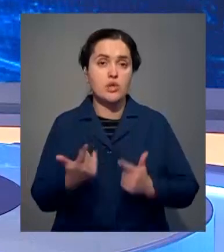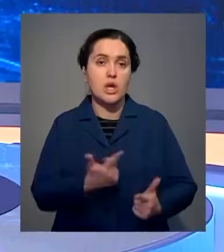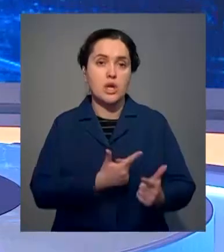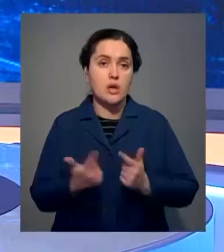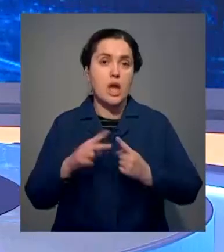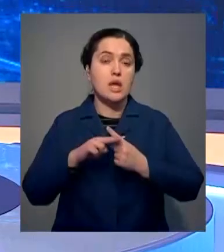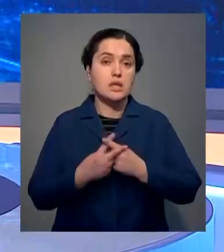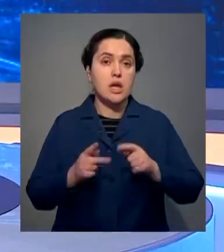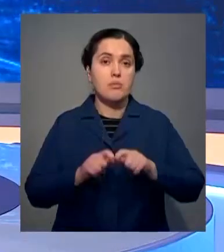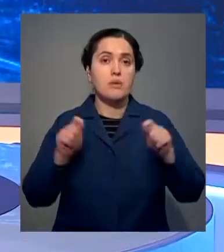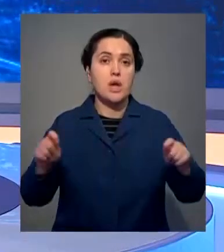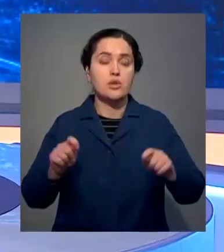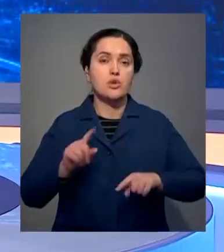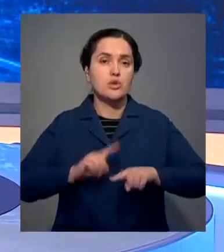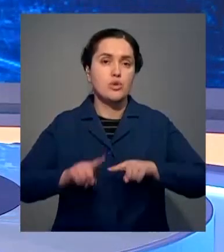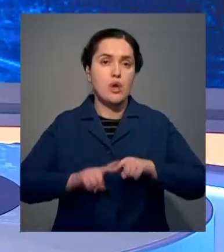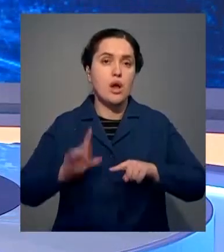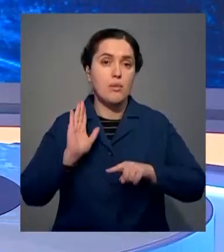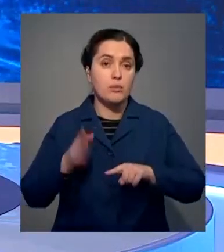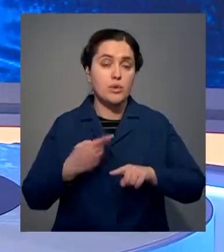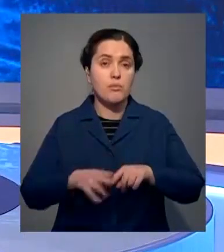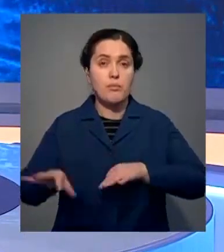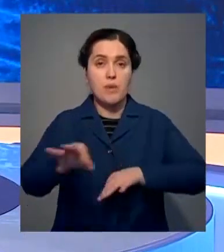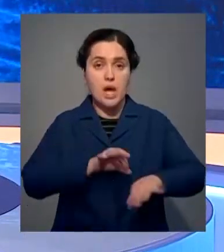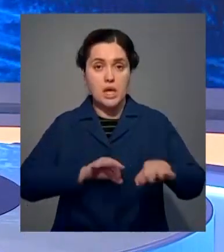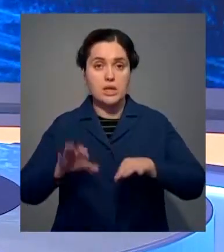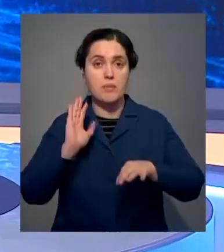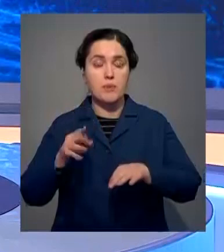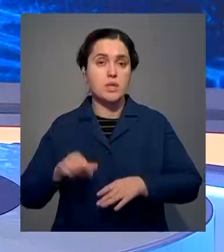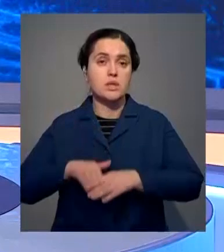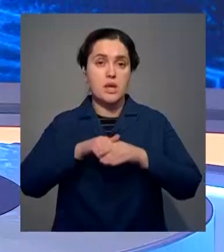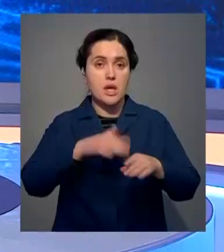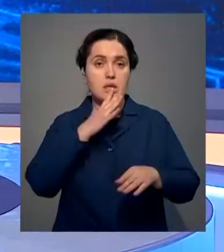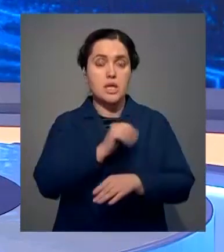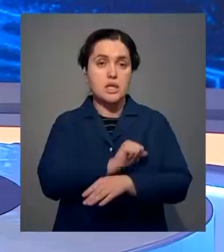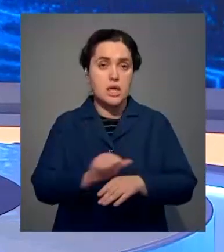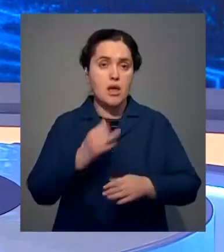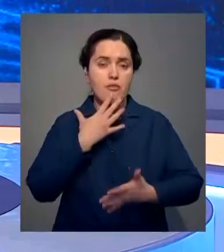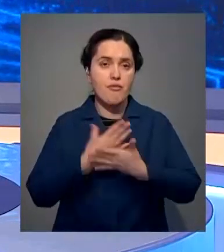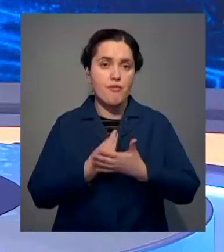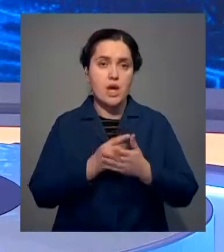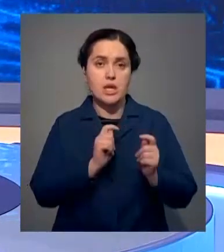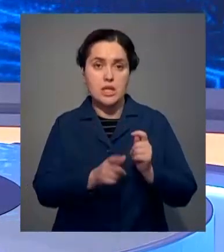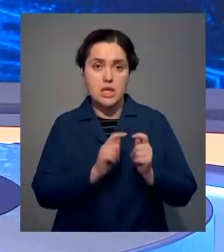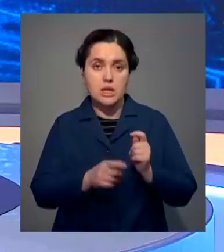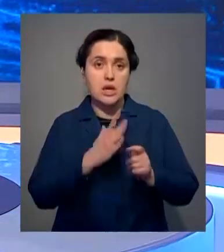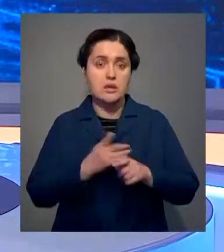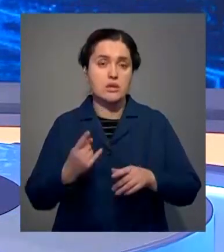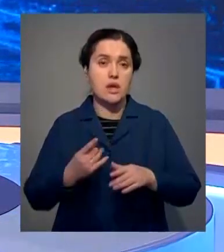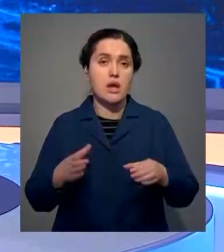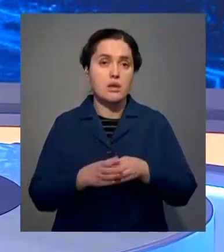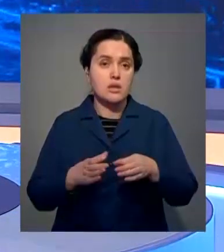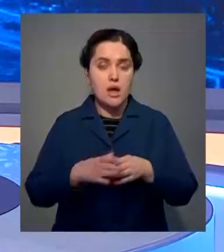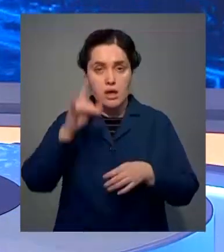эксплуатацию, остальные запустят в ближайшие несколько лет. Проекты, в которые вкладываются иностранные и отечественные инвесторы, разрабатываются при поддержке